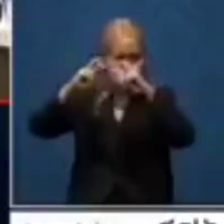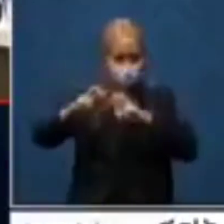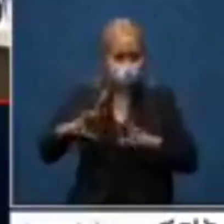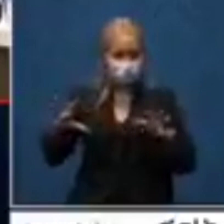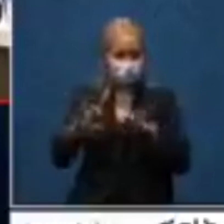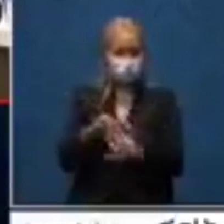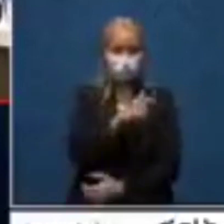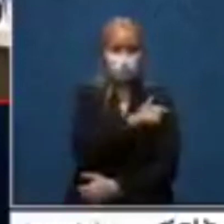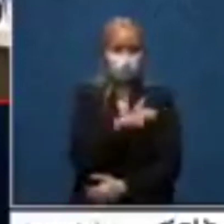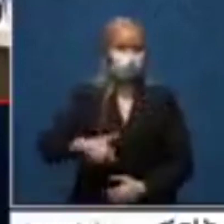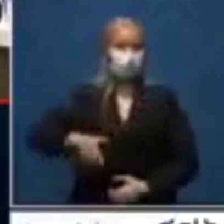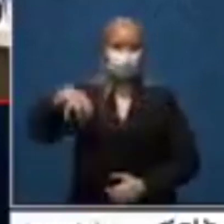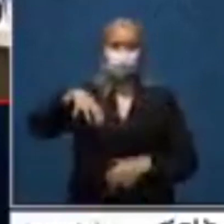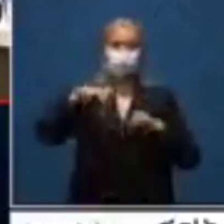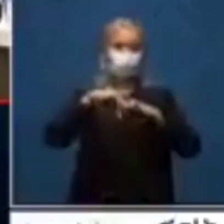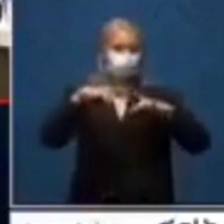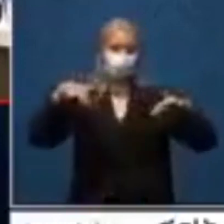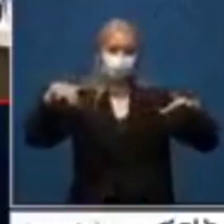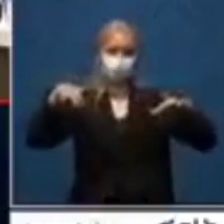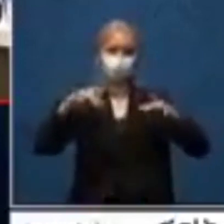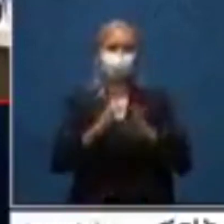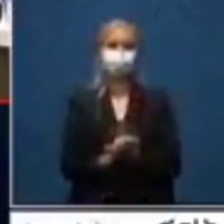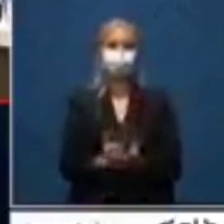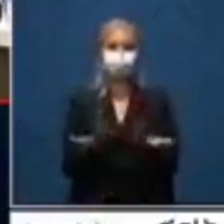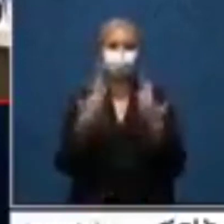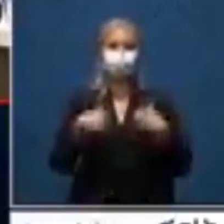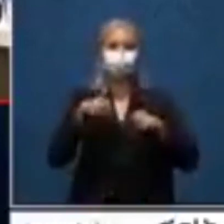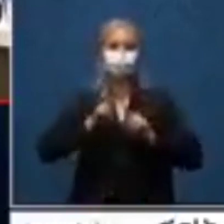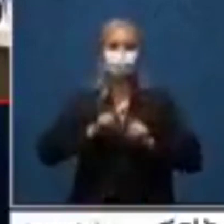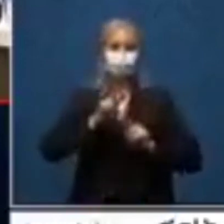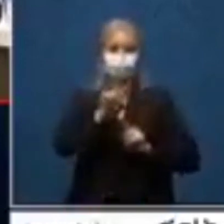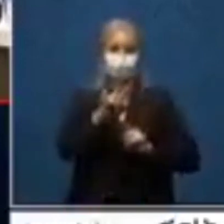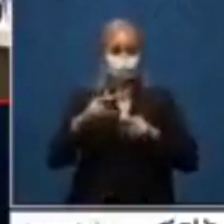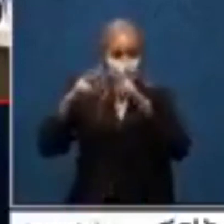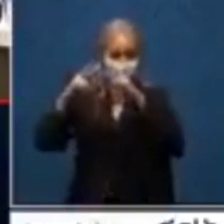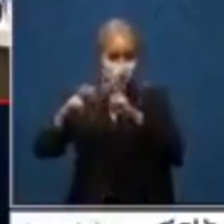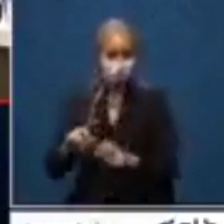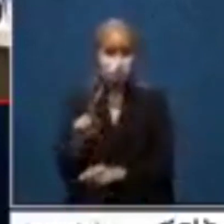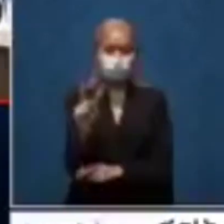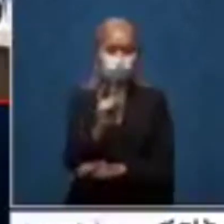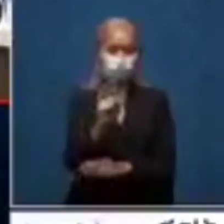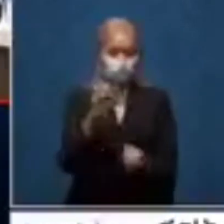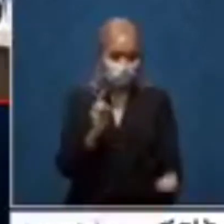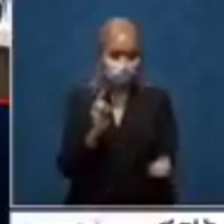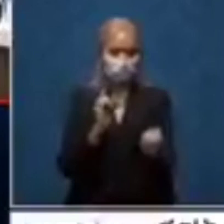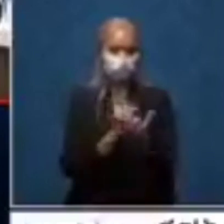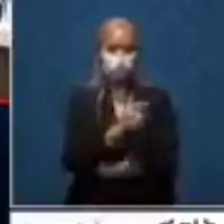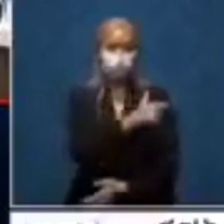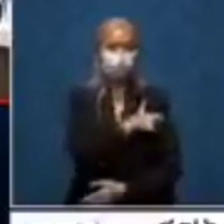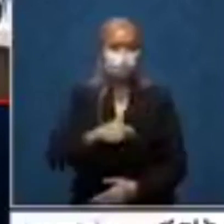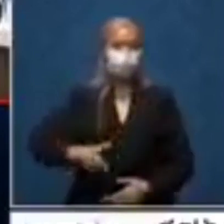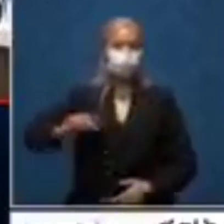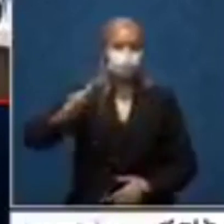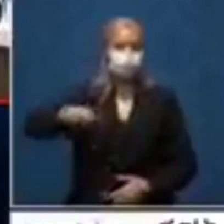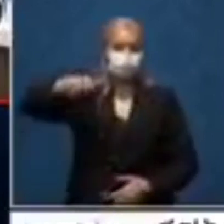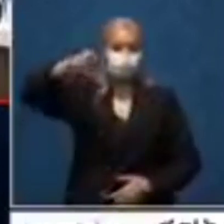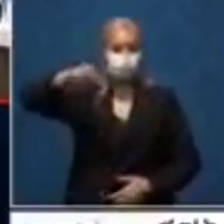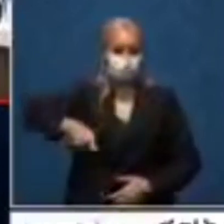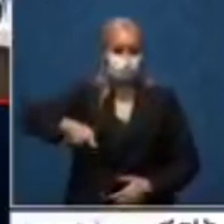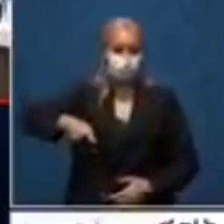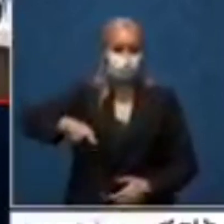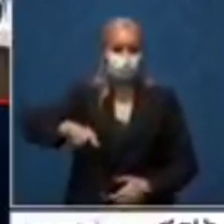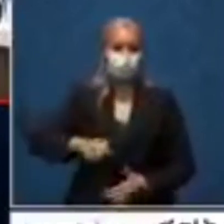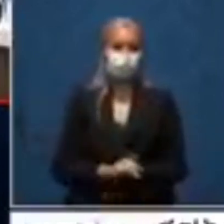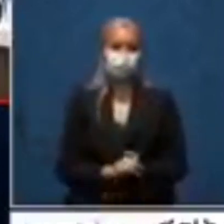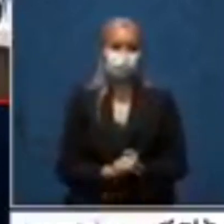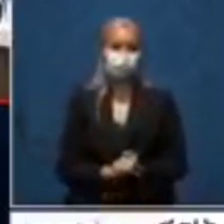บันที่ก็ไม่ตรงนะครับในข้อที่2ก็คือท่านประธานไปวินิจฉัยว่าไปพูดกระทบถึงสถาบันศาลนั่นน่ะสิครับ